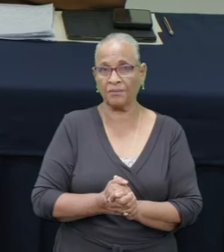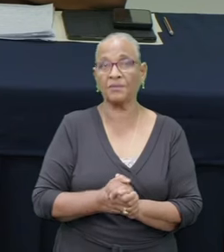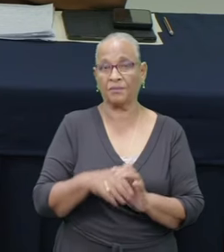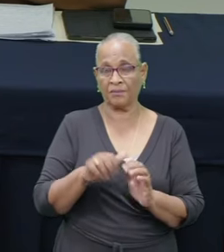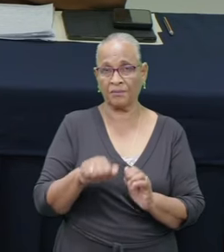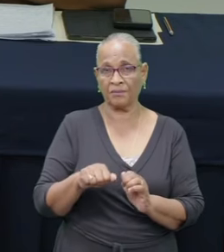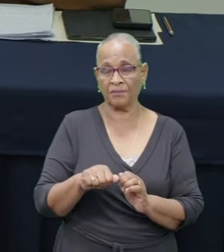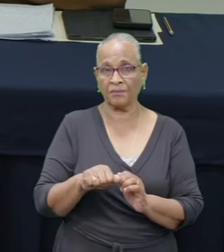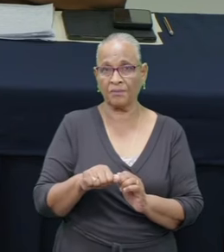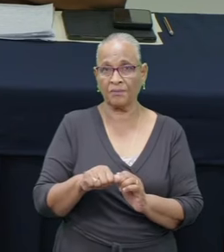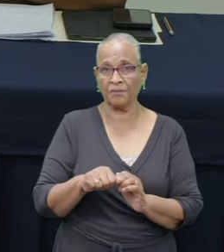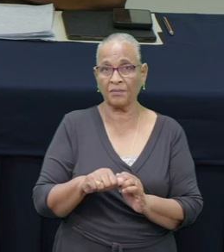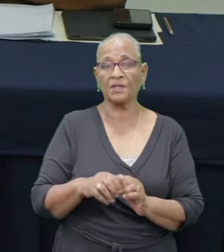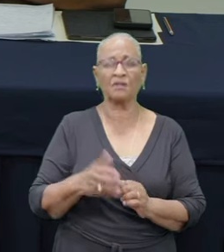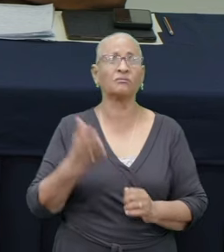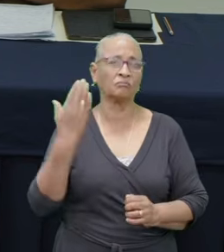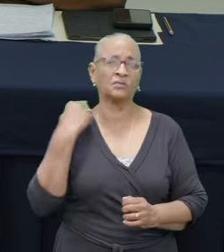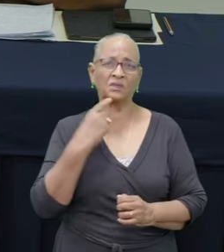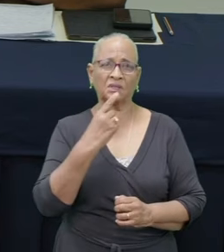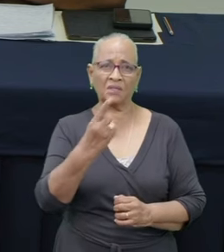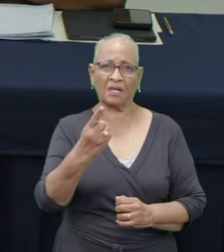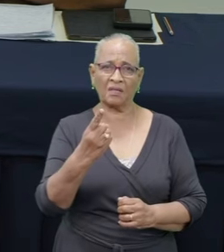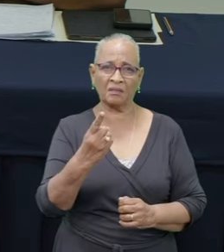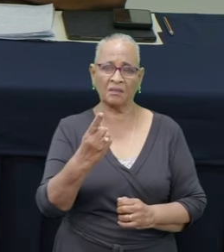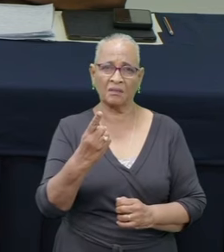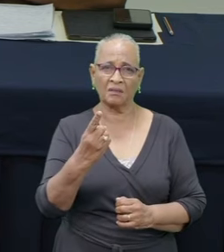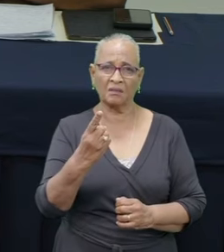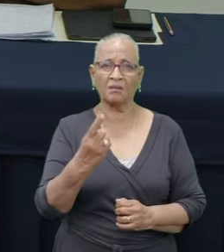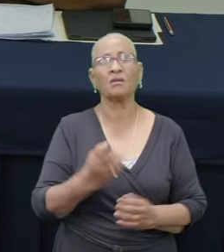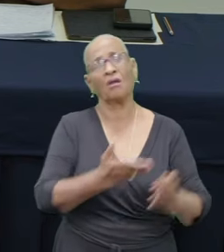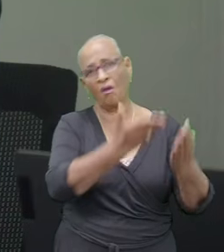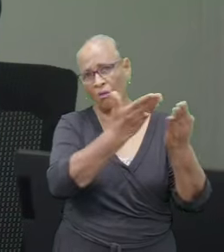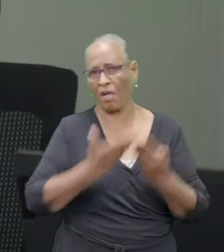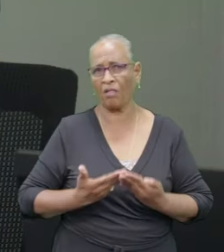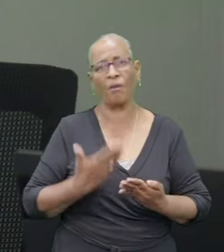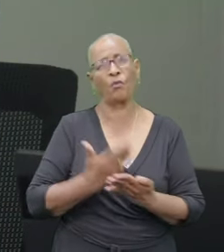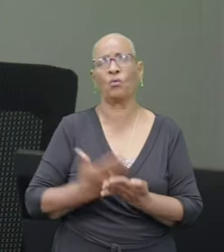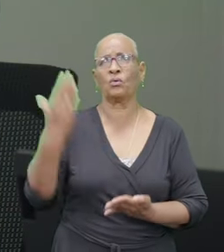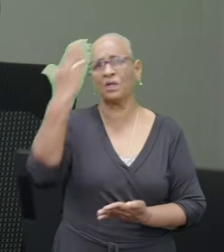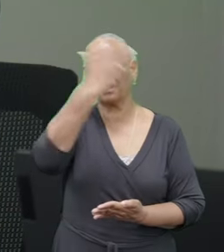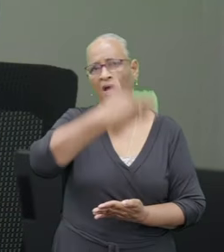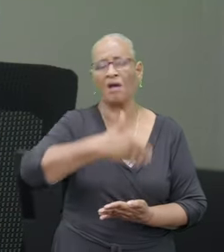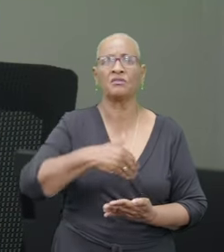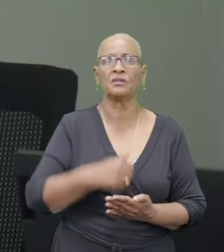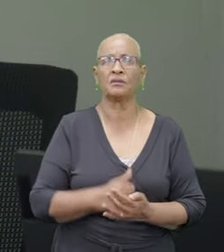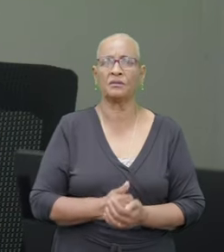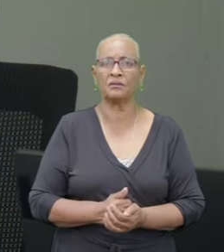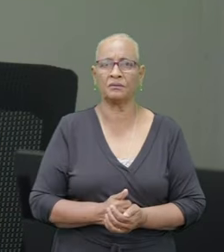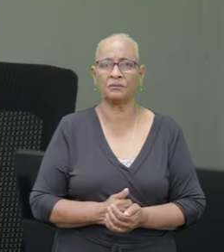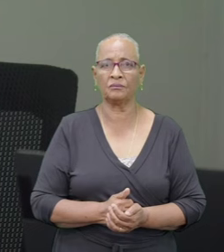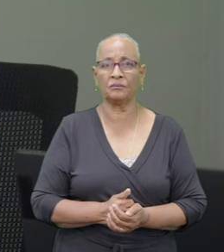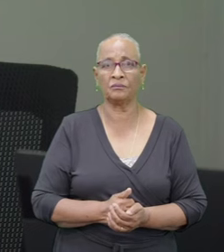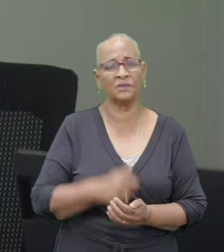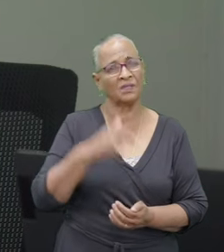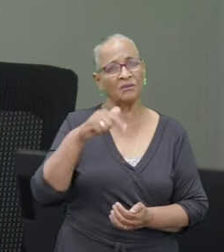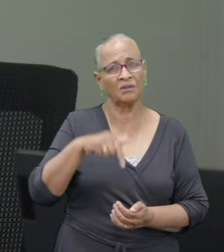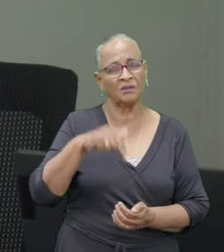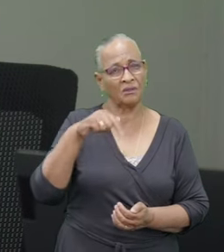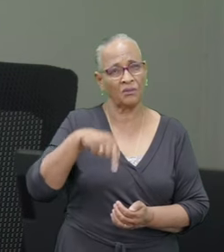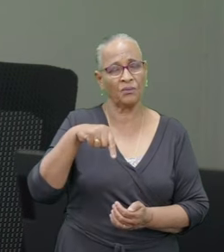Ja, zoals eerder gezegd, nogmaals welkom en goedenavond. Dus heden is